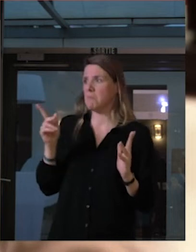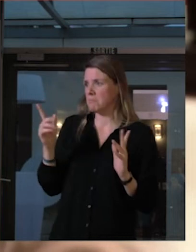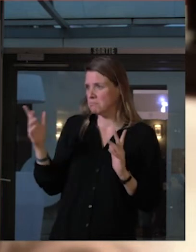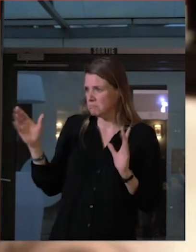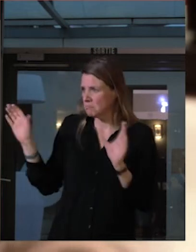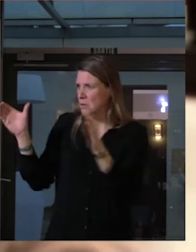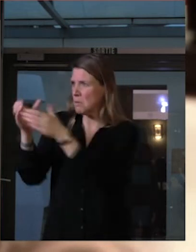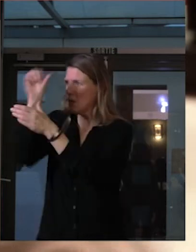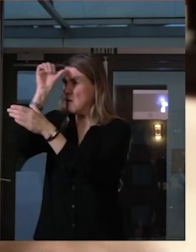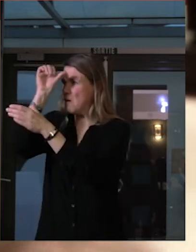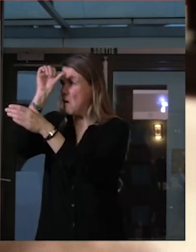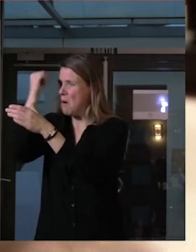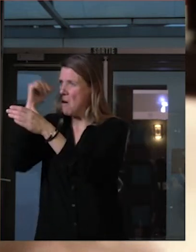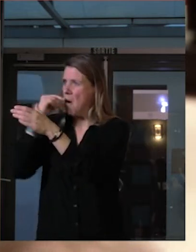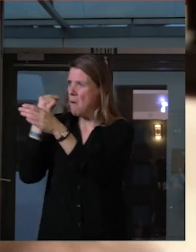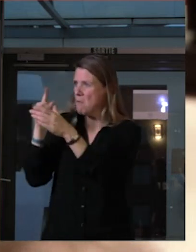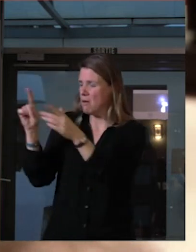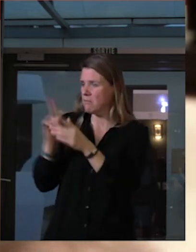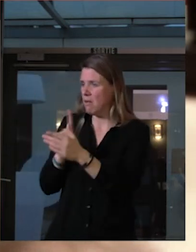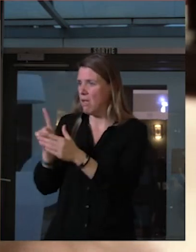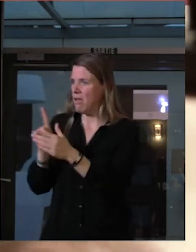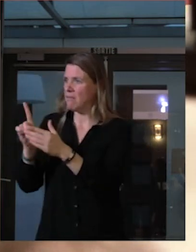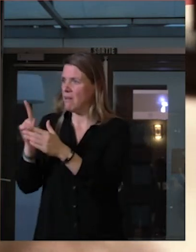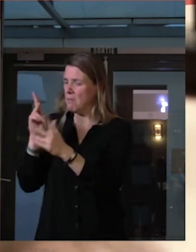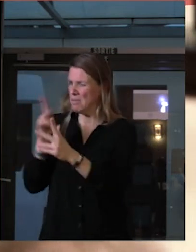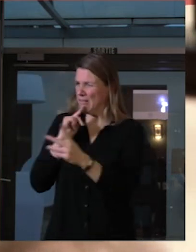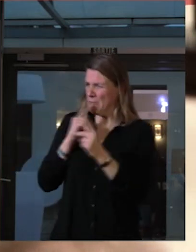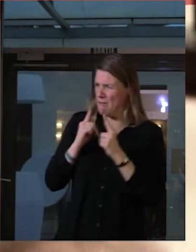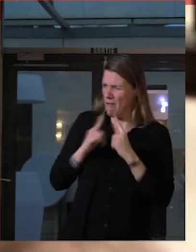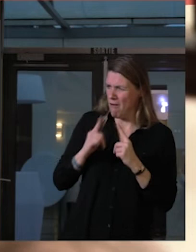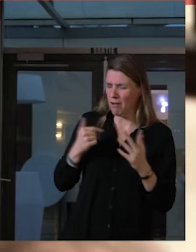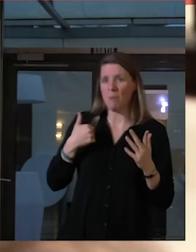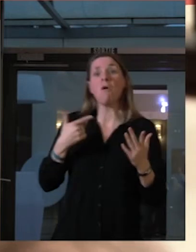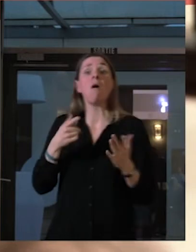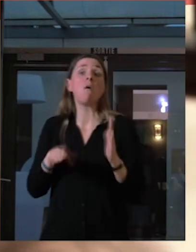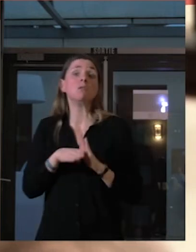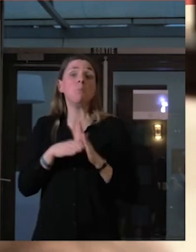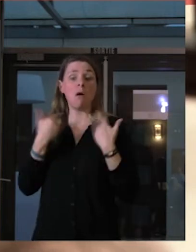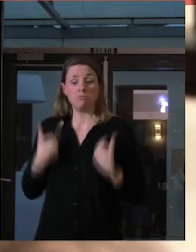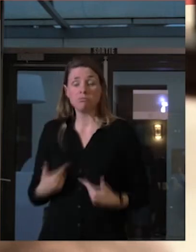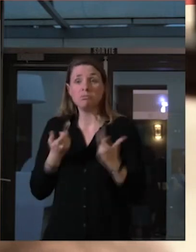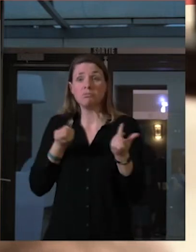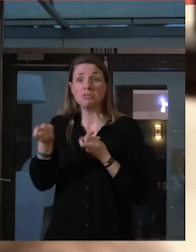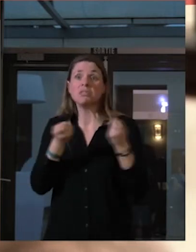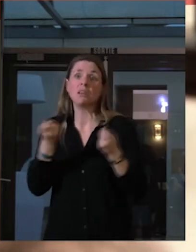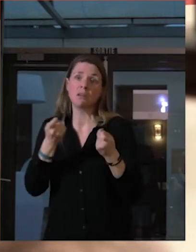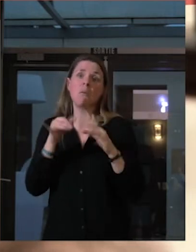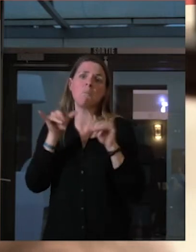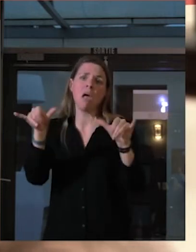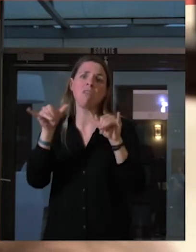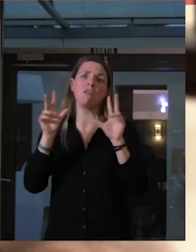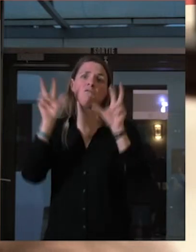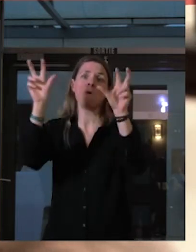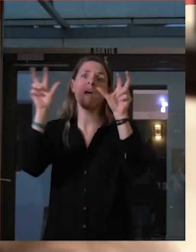il y a une erreur, en fait. On n'est pas... moi, en tant que dirigeante, au départ de Bordeaux-Mirniac-Vollée, on est